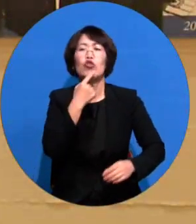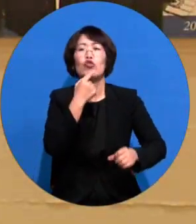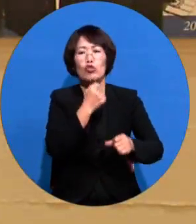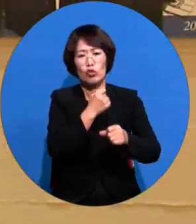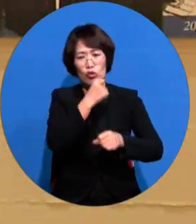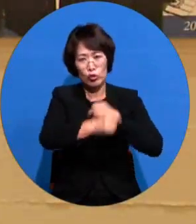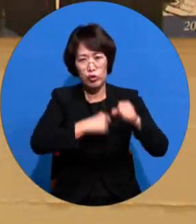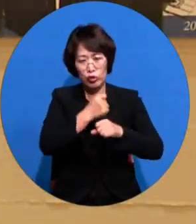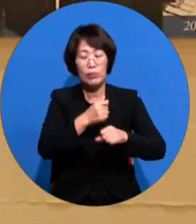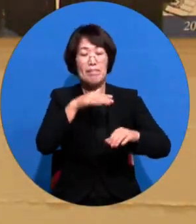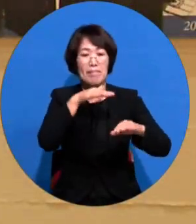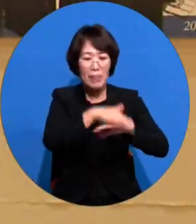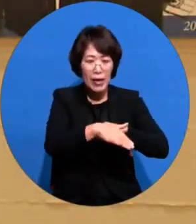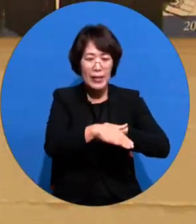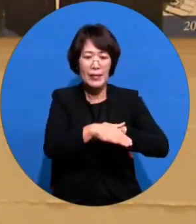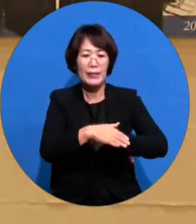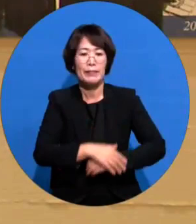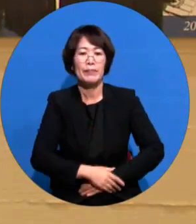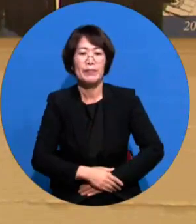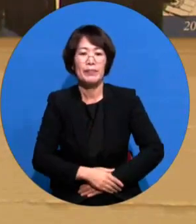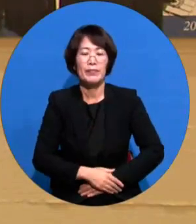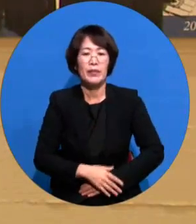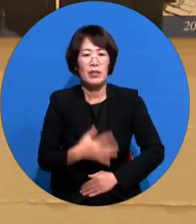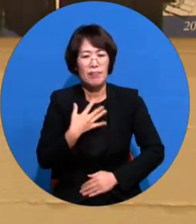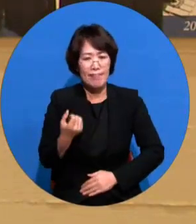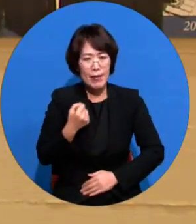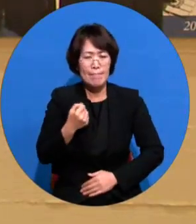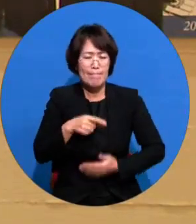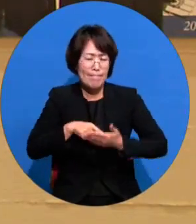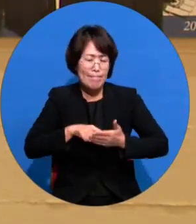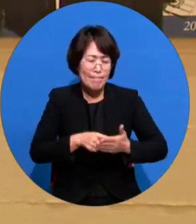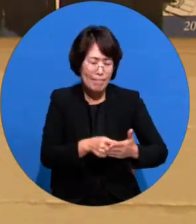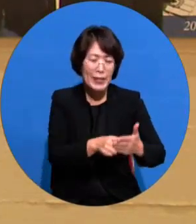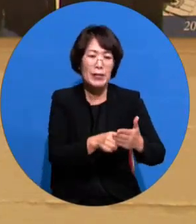민주주의를 정말로 자기의 뜻을 굽히지 않고